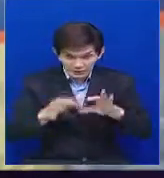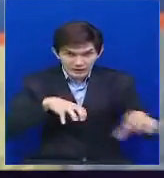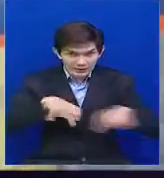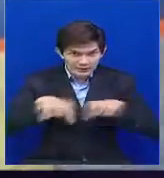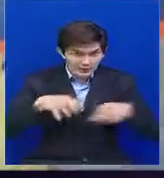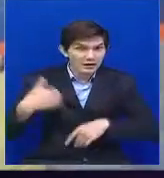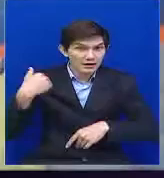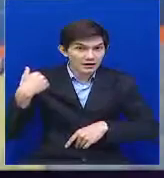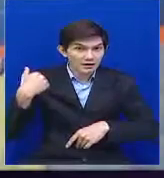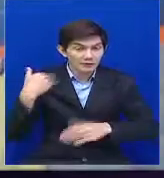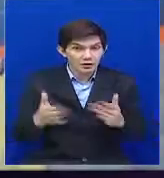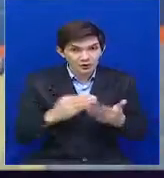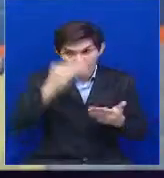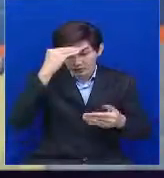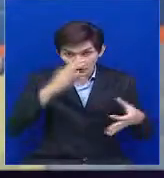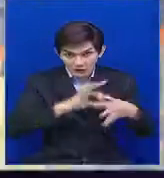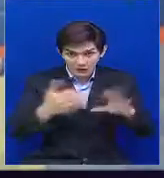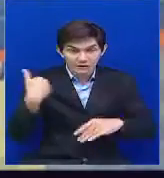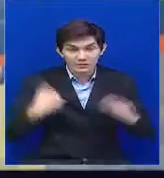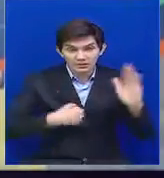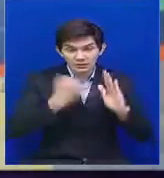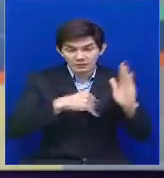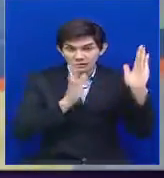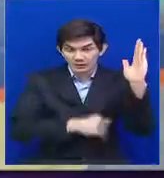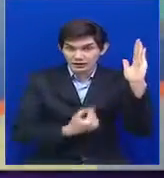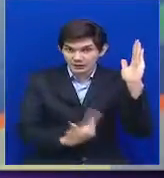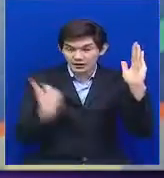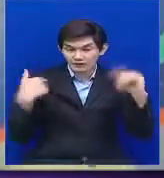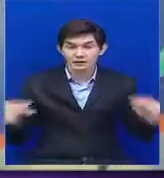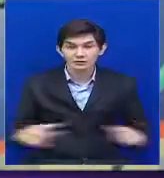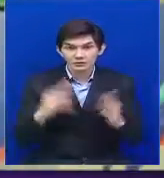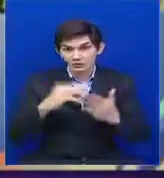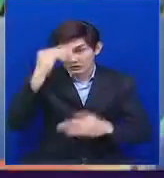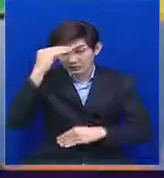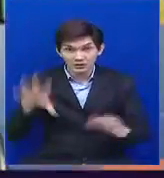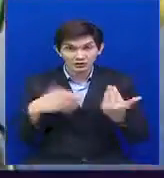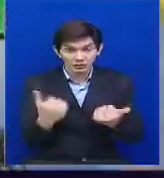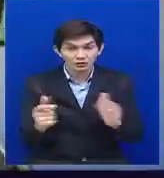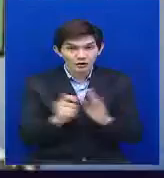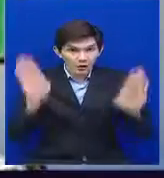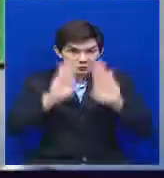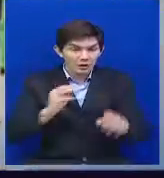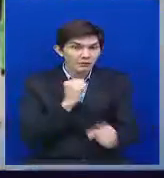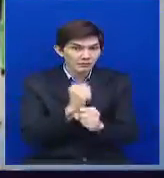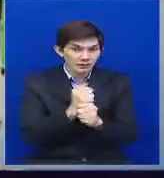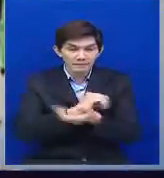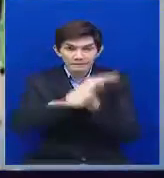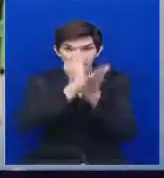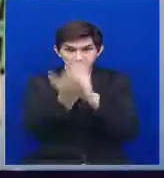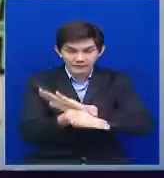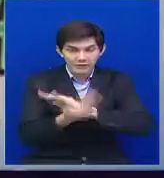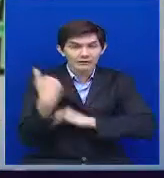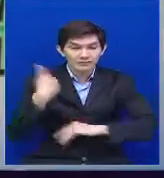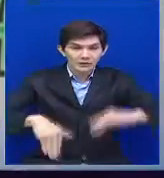การสอนของห้องเรียนกีฬาใน3จังหวัดภาคใต้ที่กระทรวงศึกษาธิการได้ออกแบบมาประยุกต์ใช้